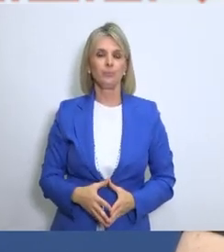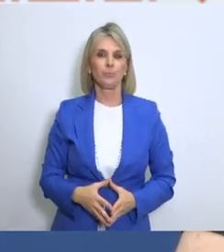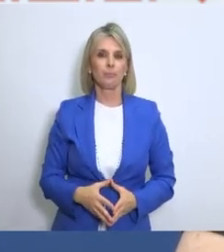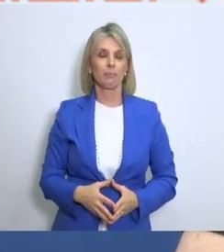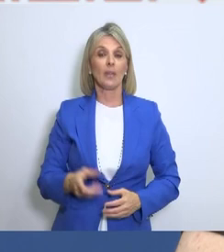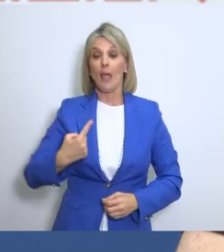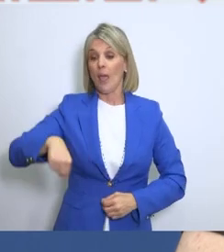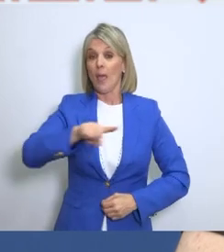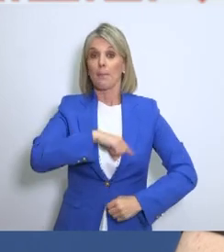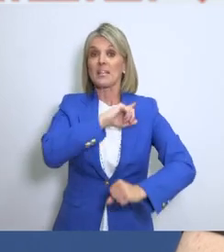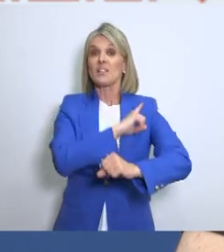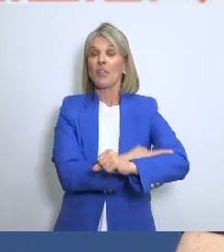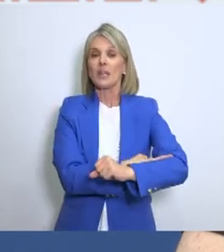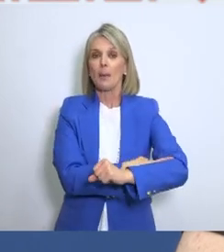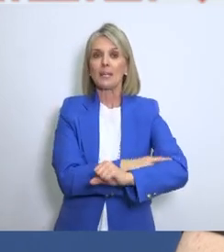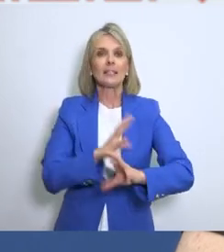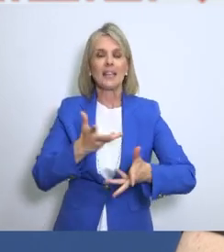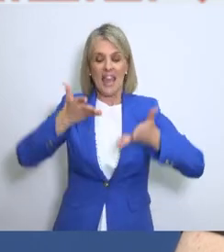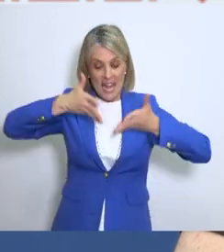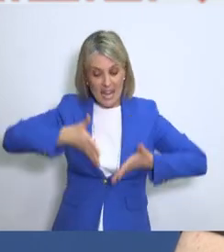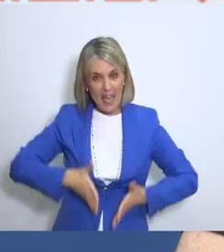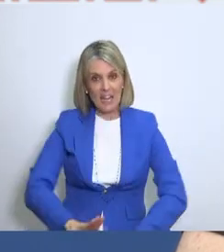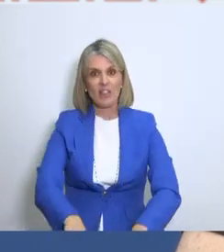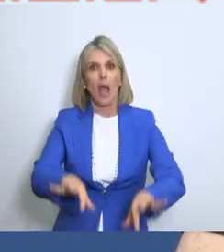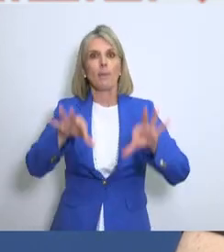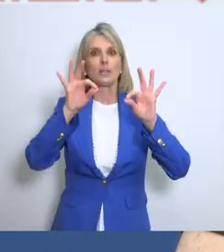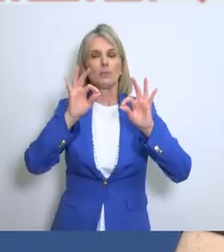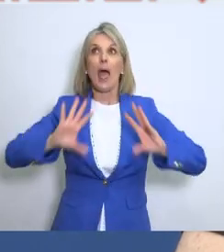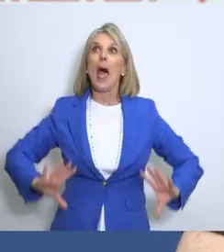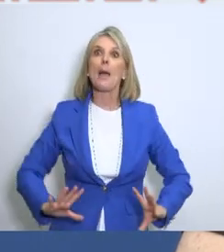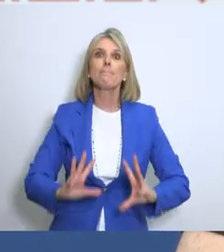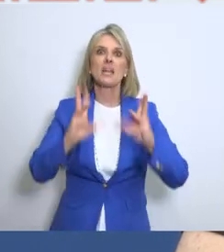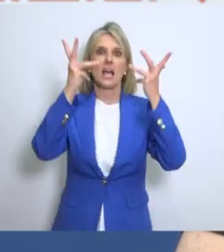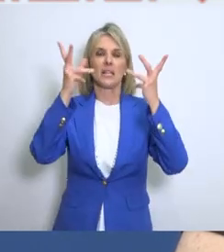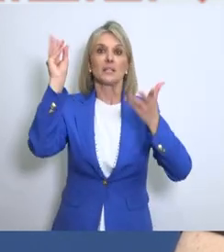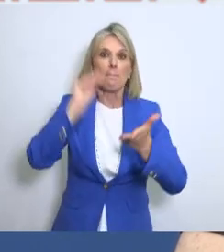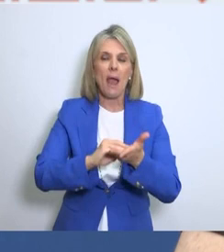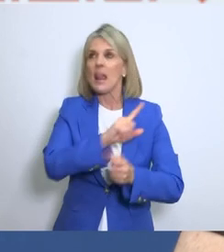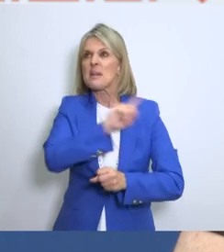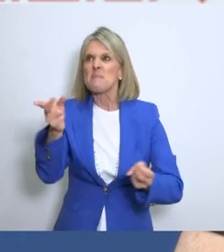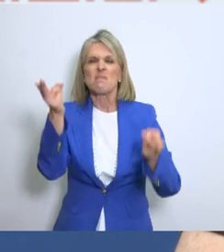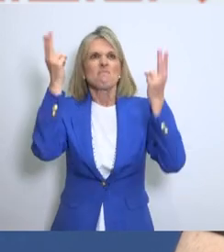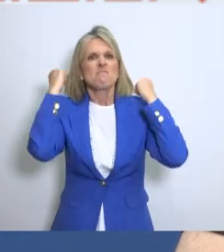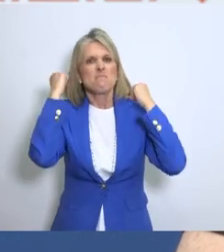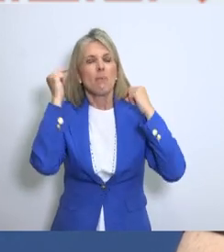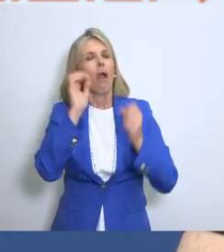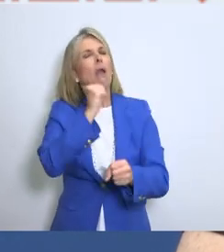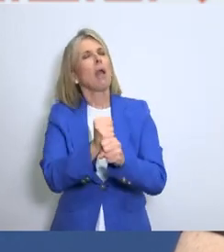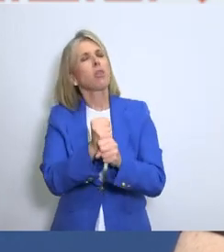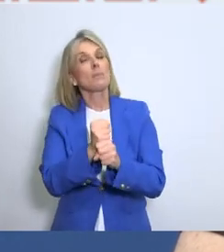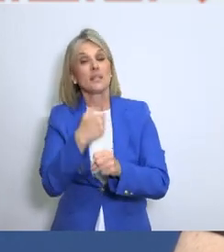αποκλειστικό στόχο την αναγέννηση της επαναστατικής προοπτικής. Αυτή είναι η ΟΚΔΕ. Με αυτόν τον στόχο